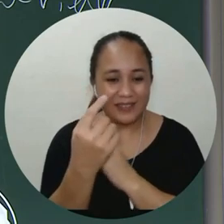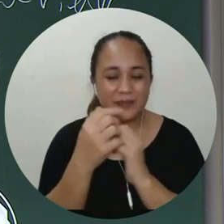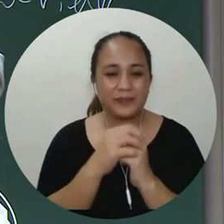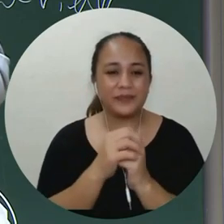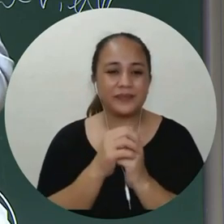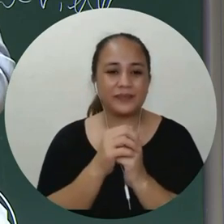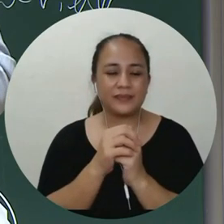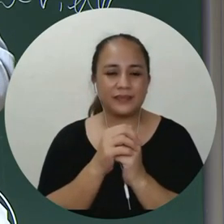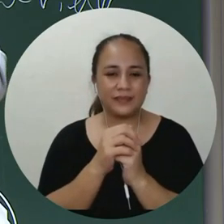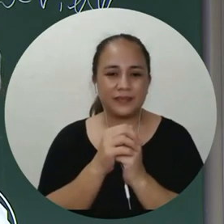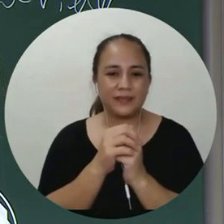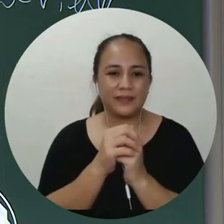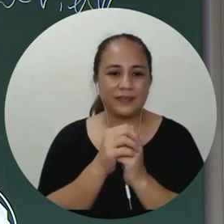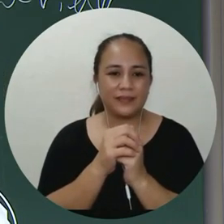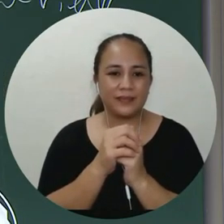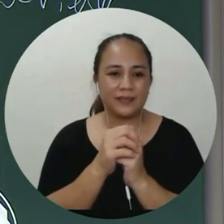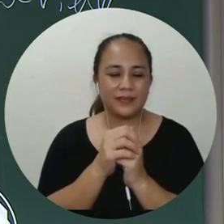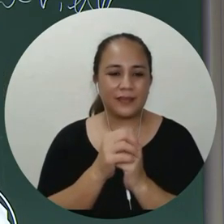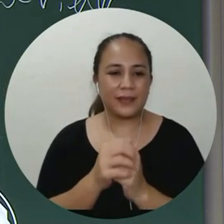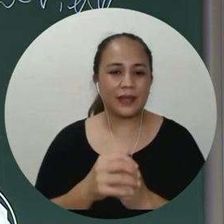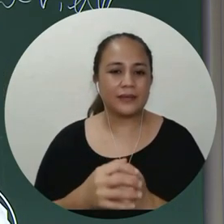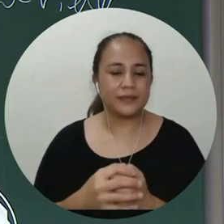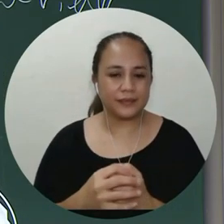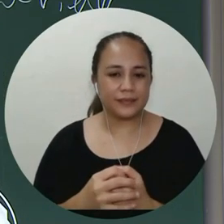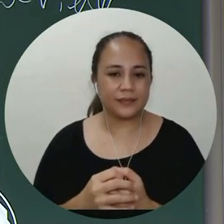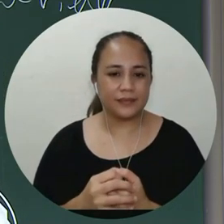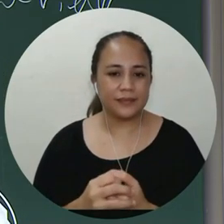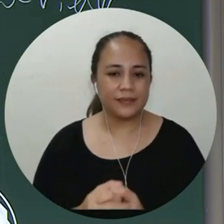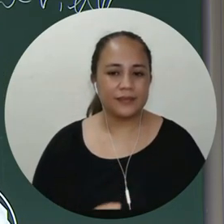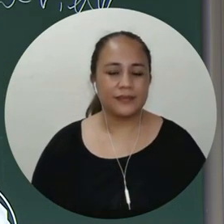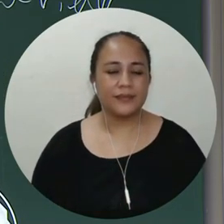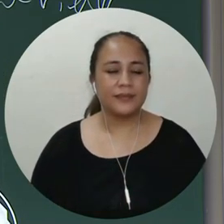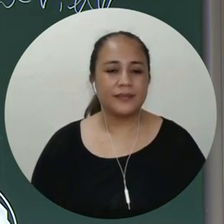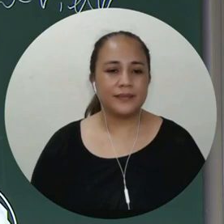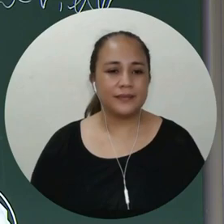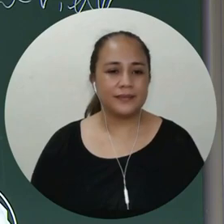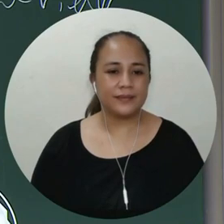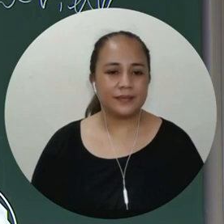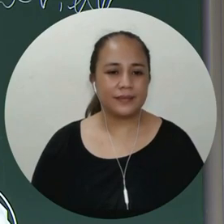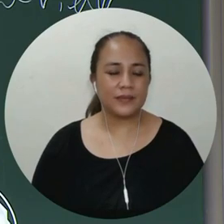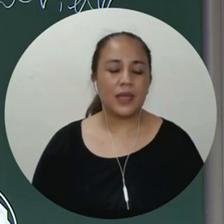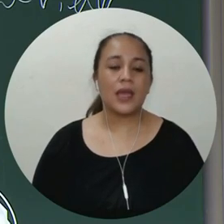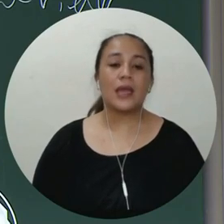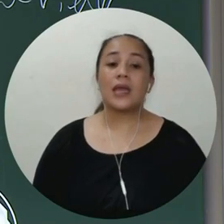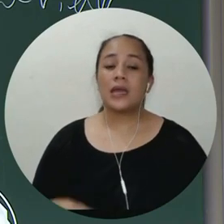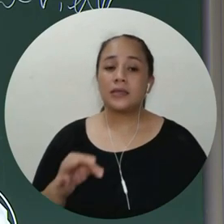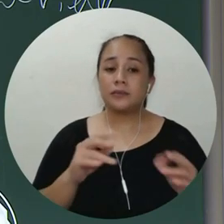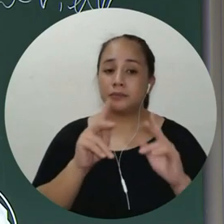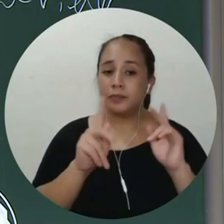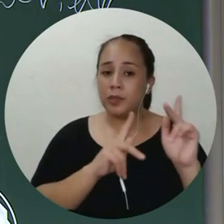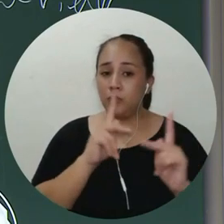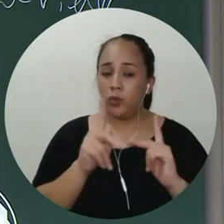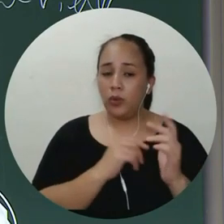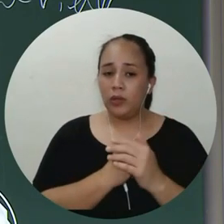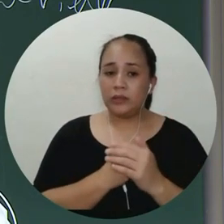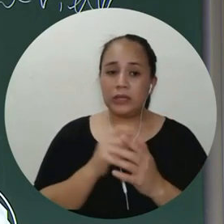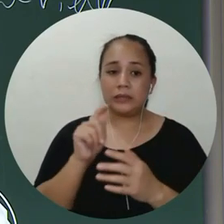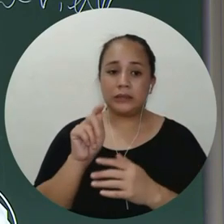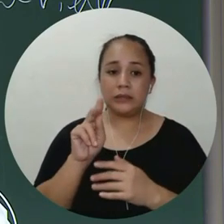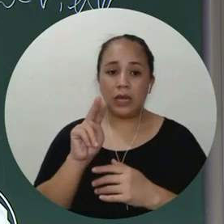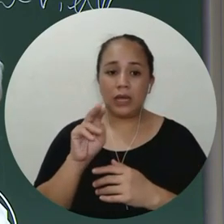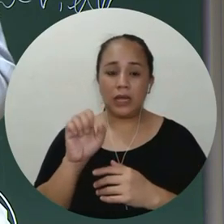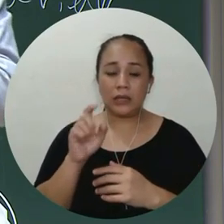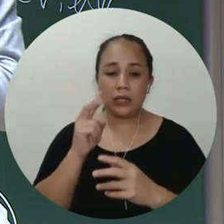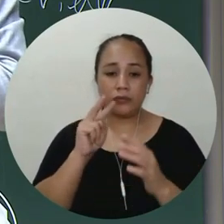이런 사람에게 영적으로 오픈 뷰를 해줘야 돼요. And to people who are set in a tunnel view, you have to help